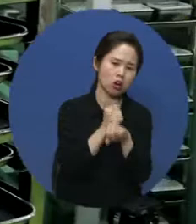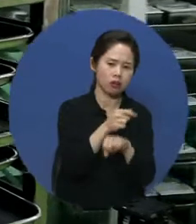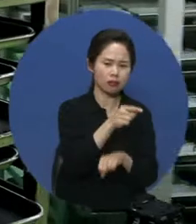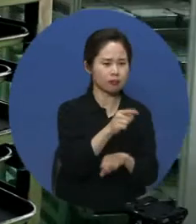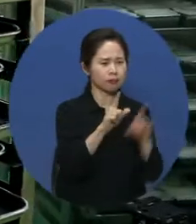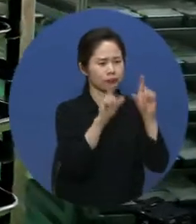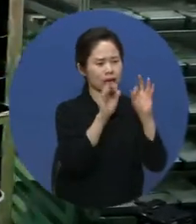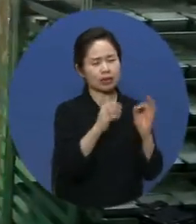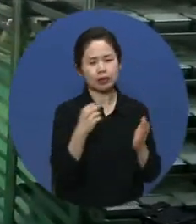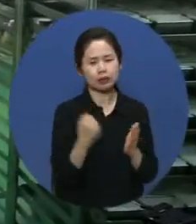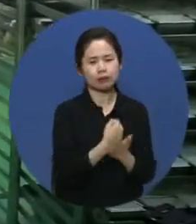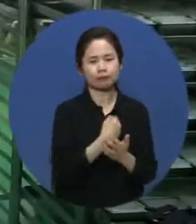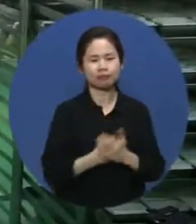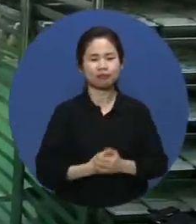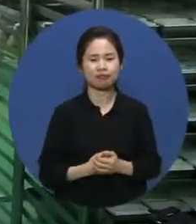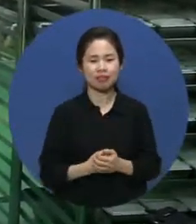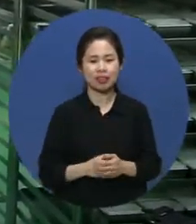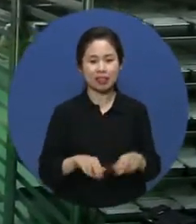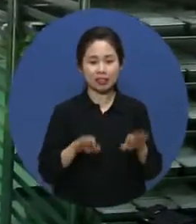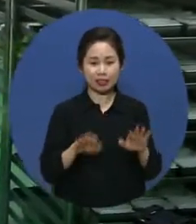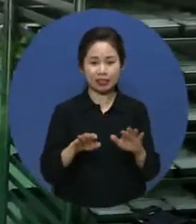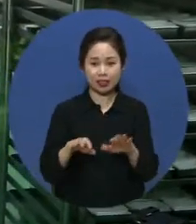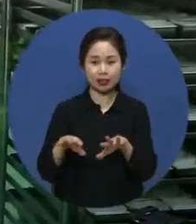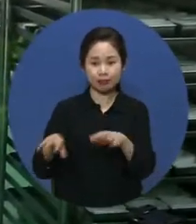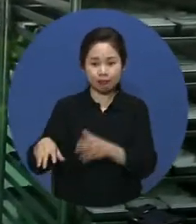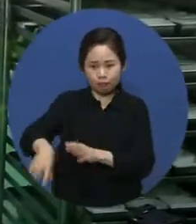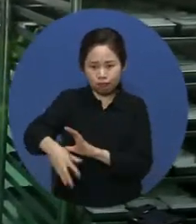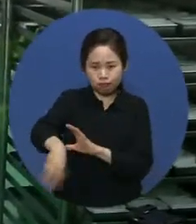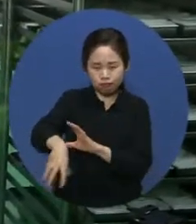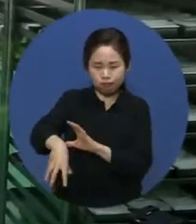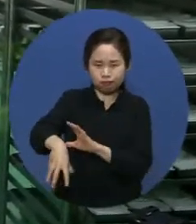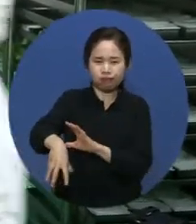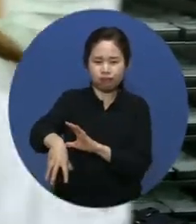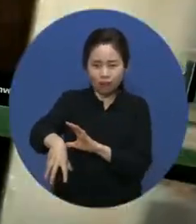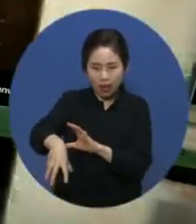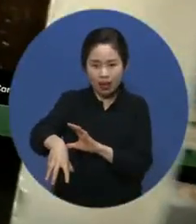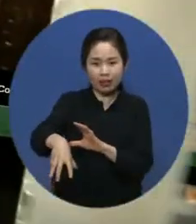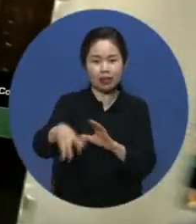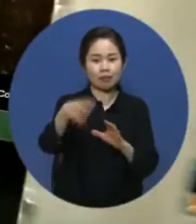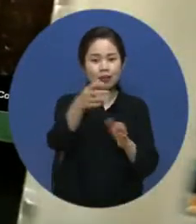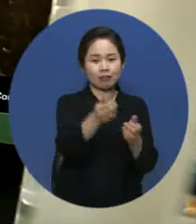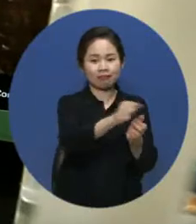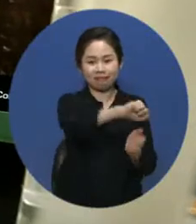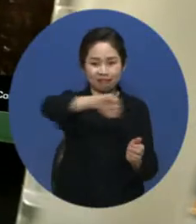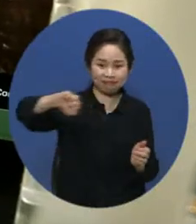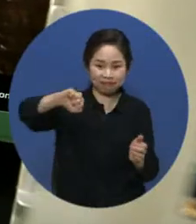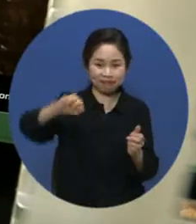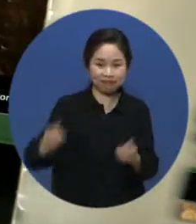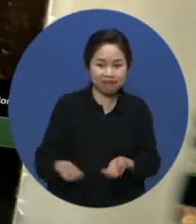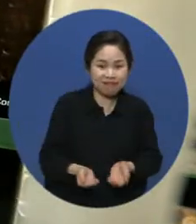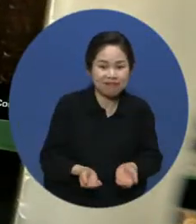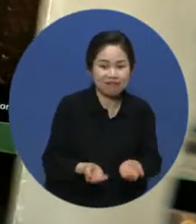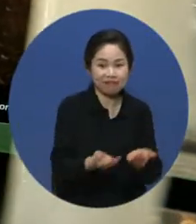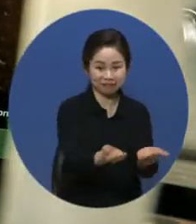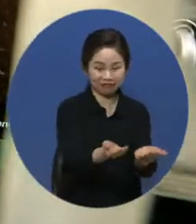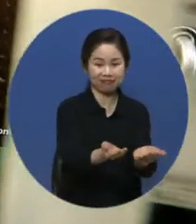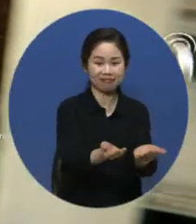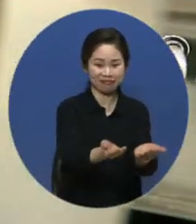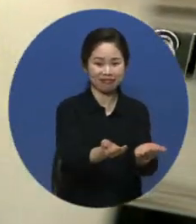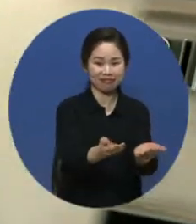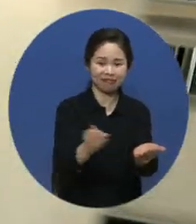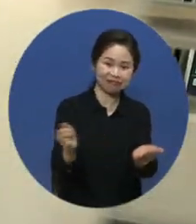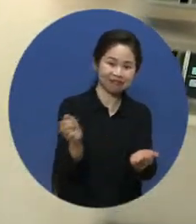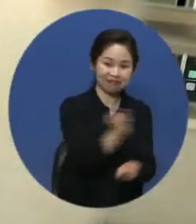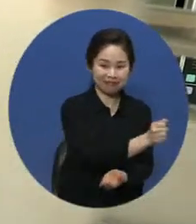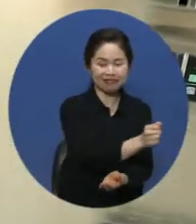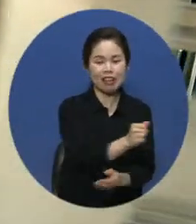공정을 마친 반죽들이 이제 5분 안으로 들어갈 시간. 조금만 기다리면 달콤한 결과물을 만나볼